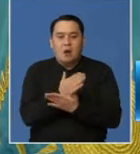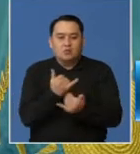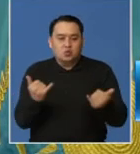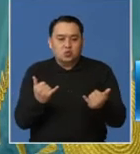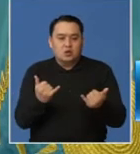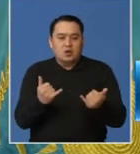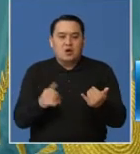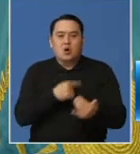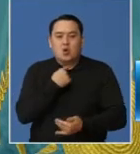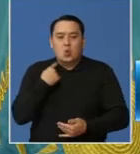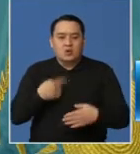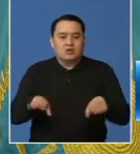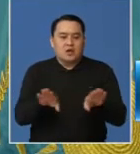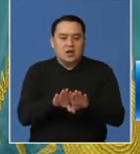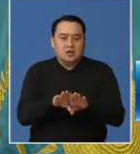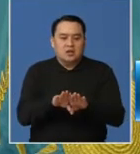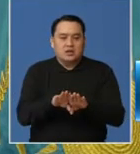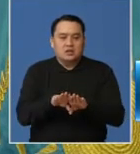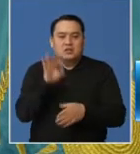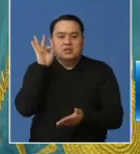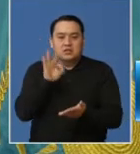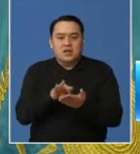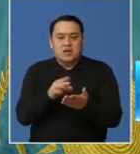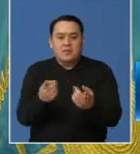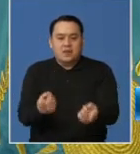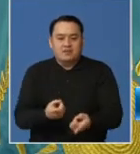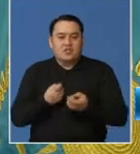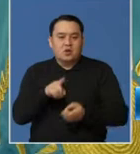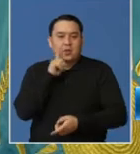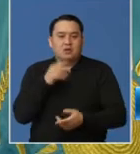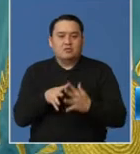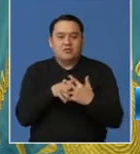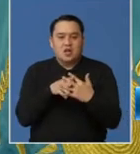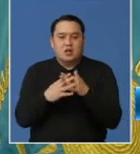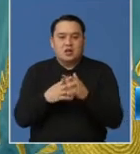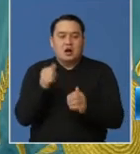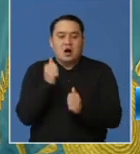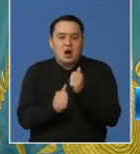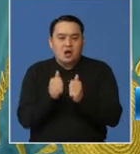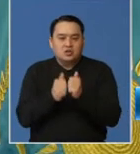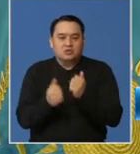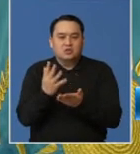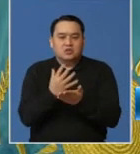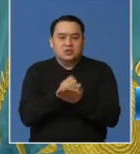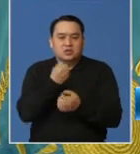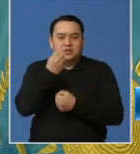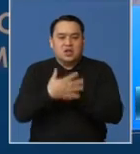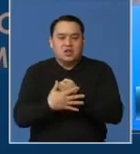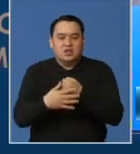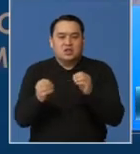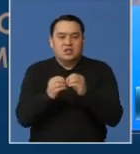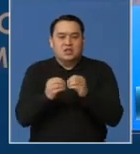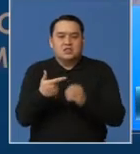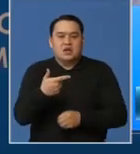как в городе Талдыкурган. Кроме того, в целях привлечения молодежи в село каждому молодежному ресурсу будет выделено